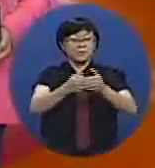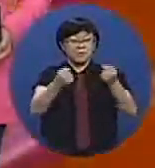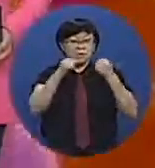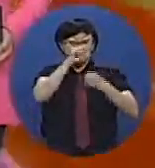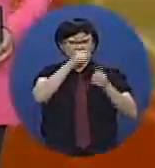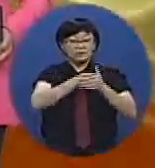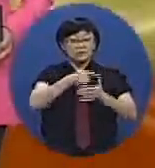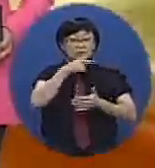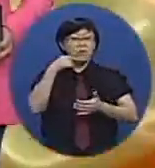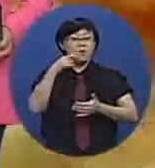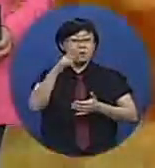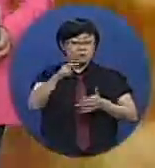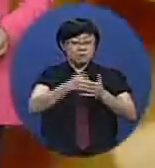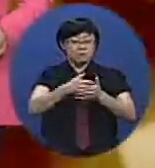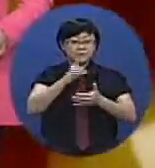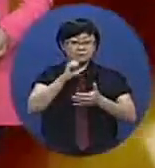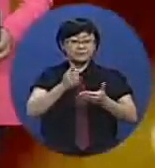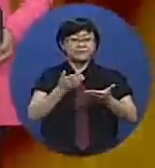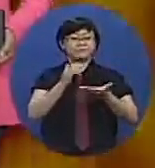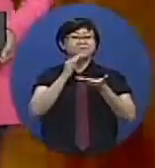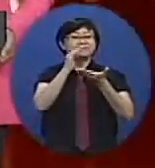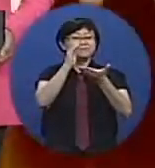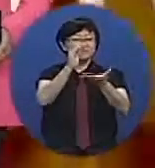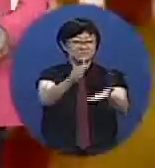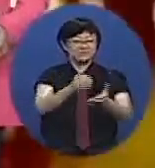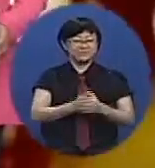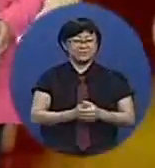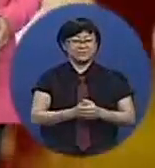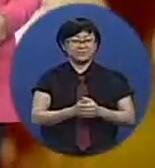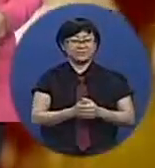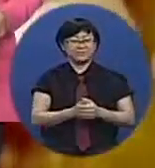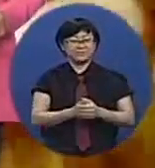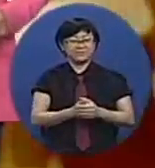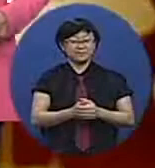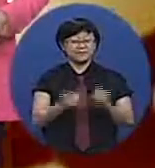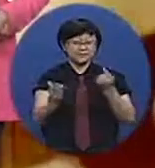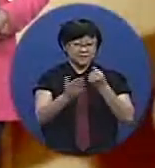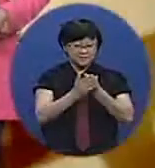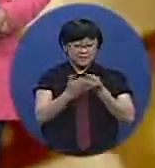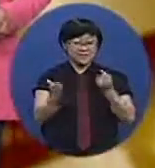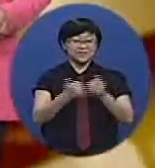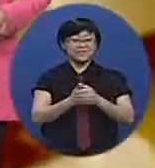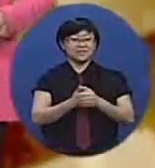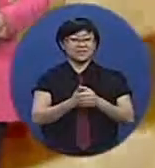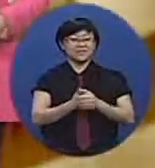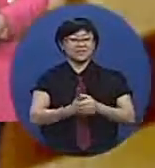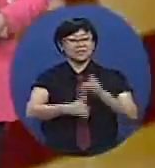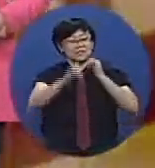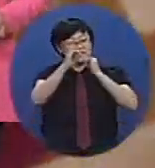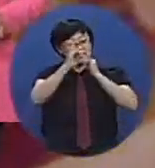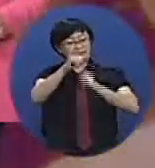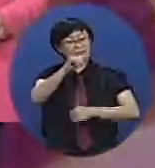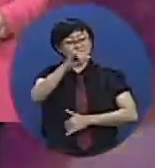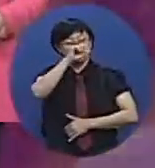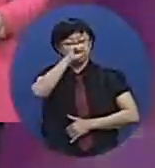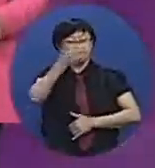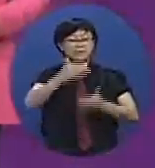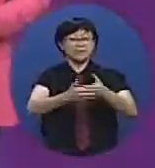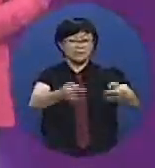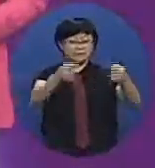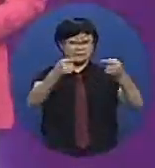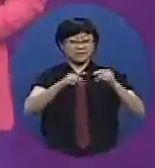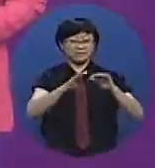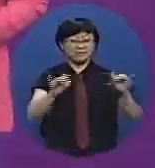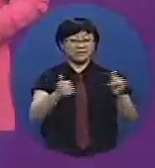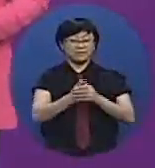건강에 좋은 홍삼 액기스를 드립니다. 그러니까요, 뭐 상품도 좋지만 참여하시는